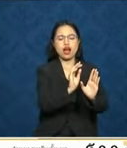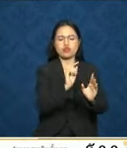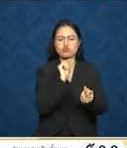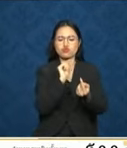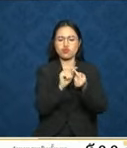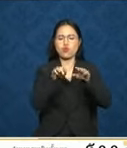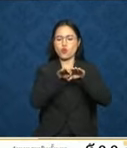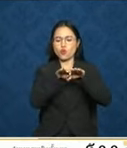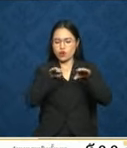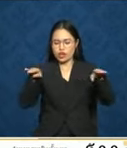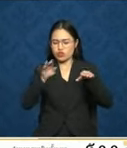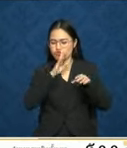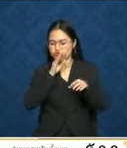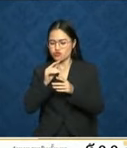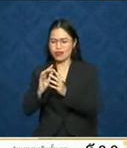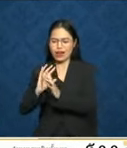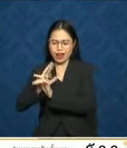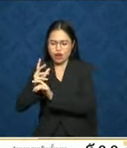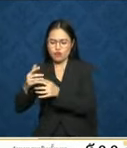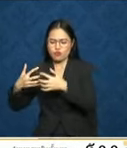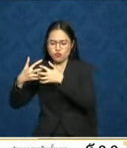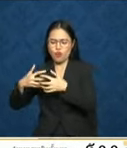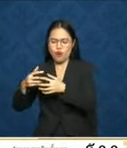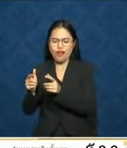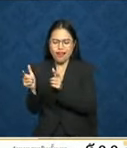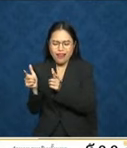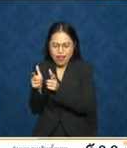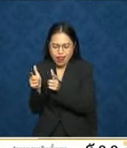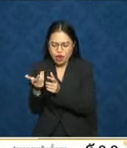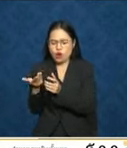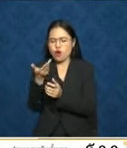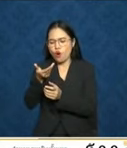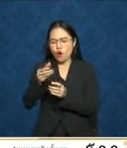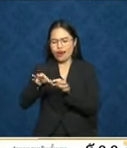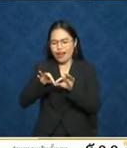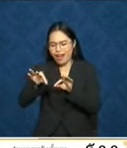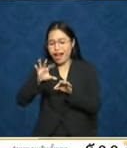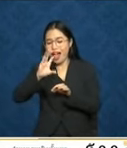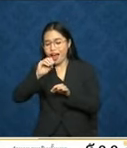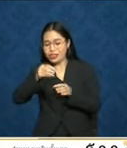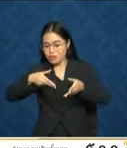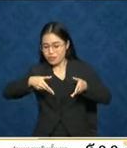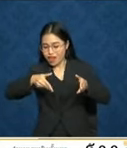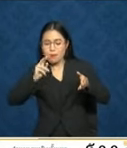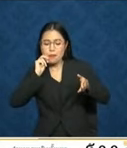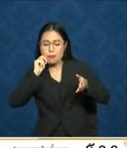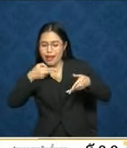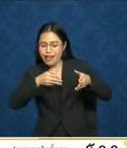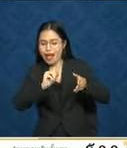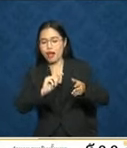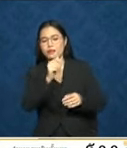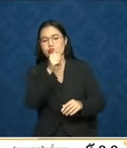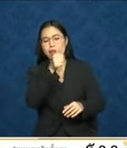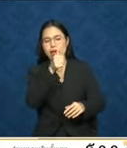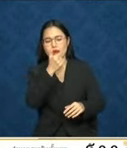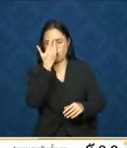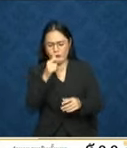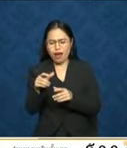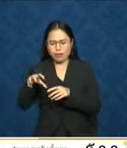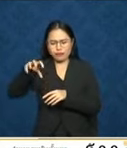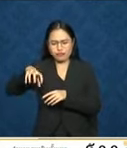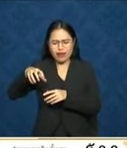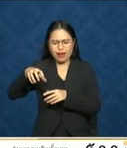ะครับถ้าขนาดกลางขนาดใหญ่อาจจะ100เมตรไม่ว่าขนาดเล็กนี่ขอเป็นสัก50เมตรได้ไหมนะครับเพราะว่าขนาดเล็กเนี่ยมัน